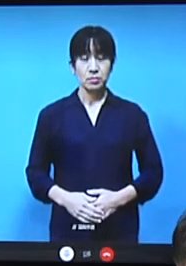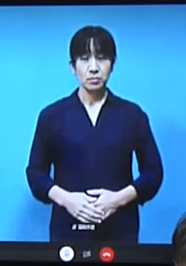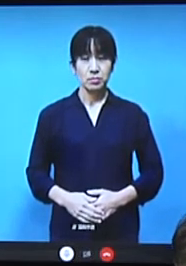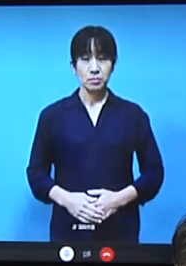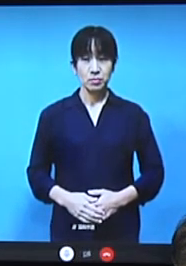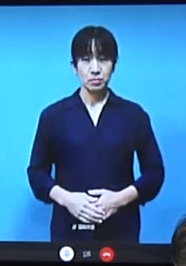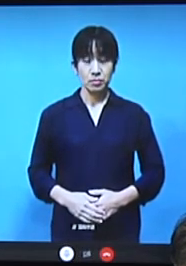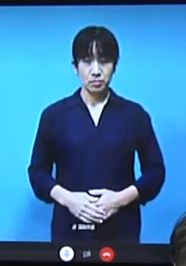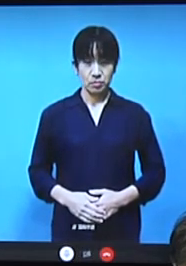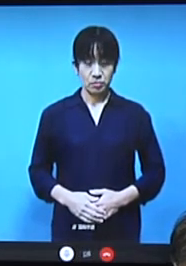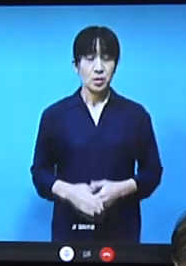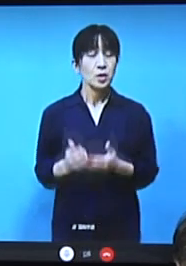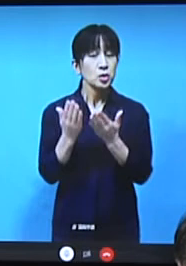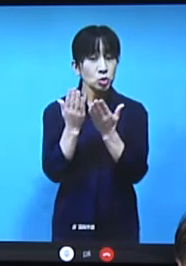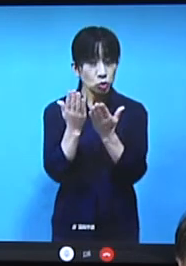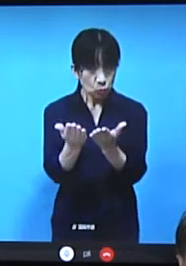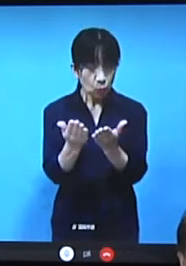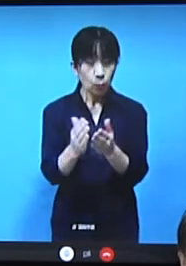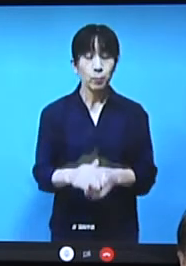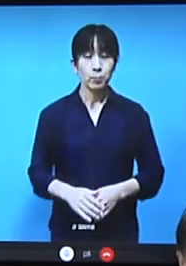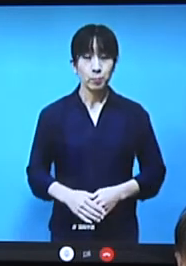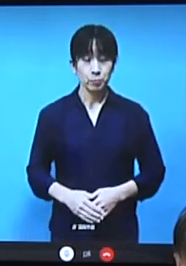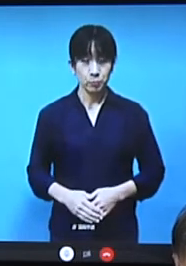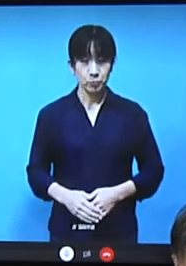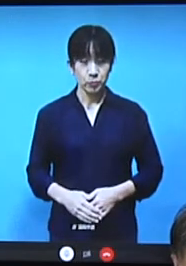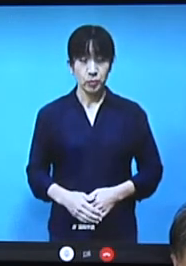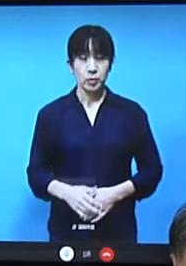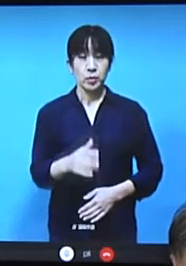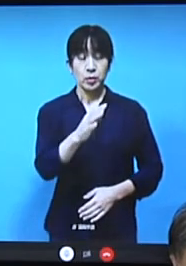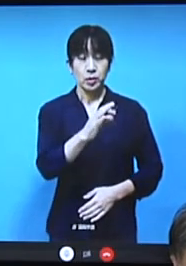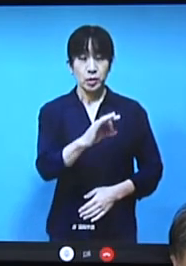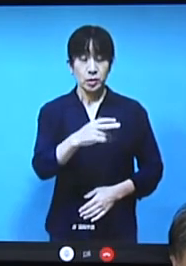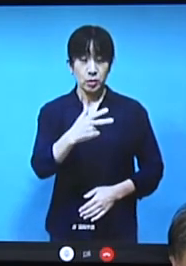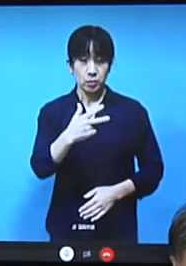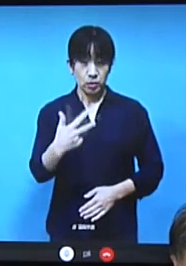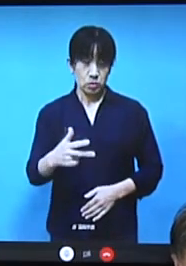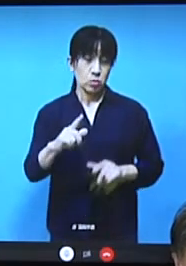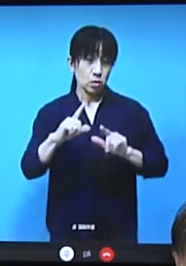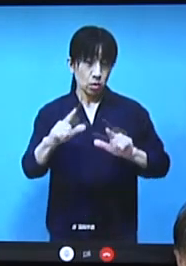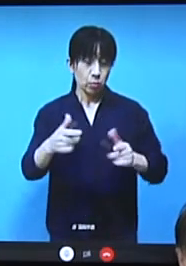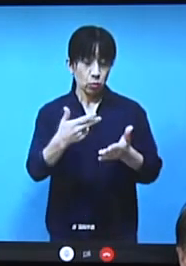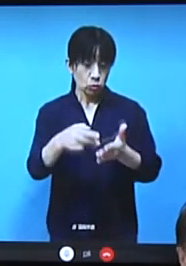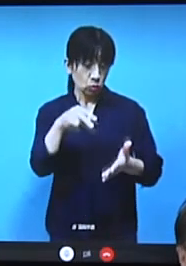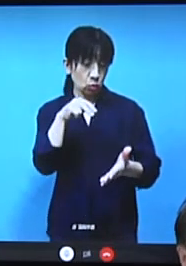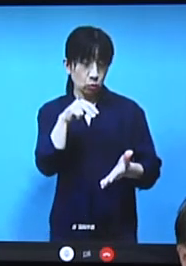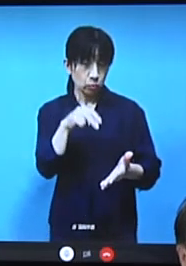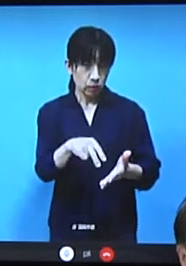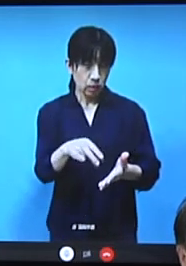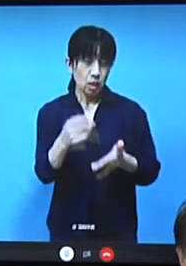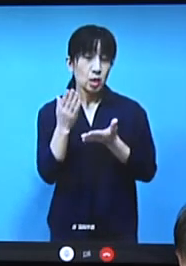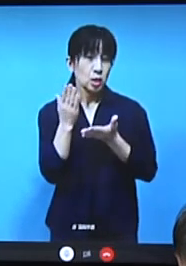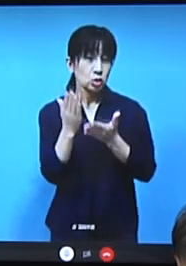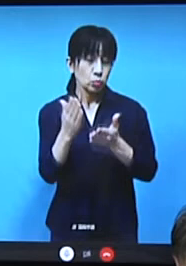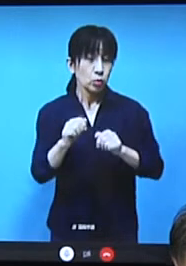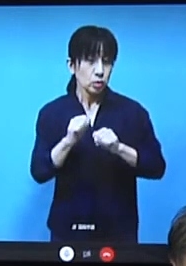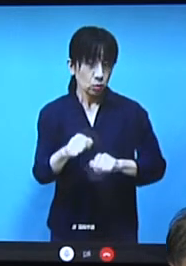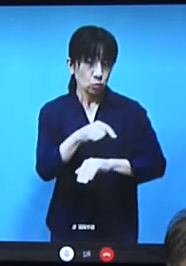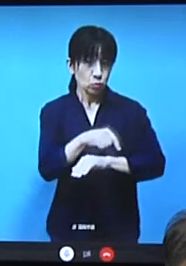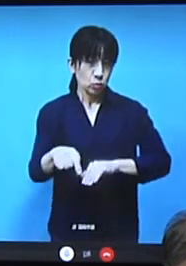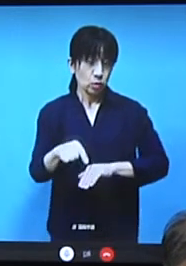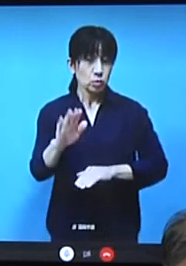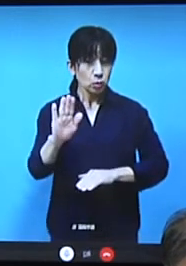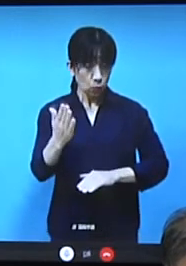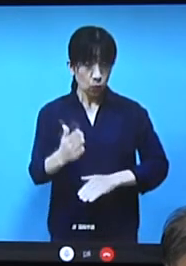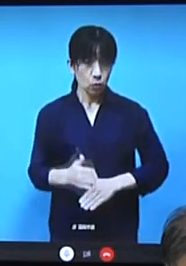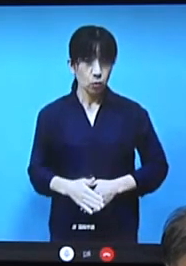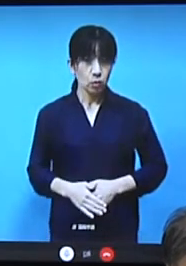読売新聞、中川です。金沢市の発表資料を見ながら質問しようと思うんですけども、これ一